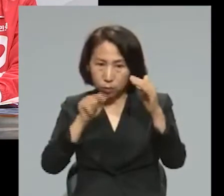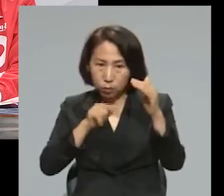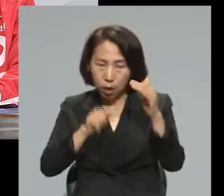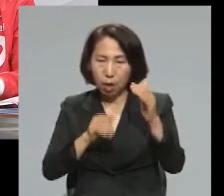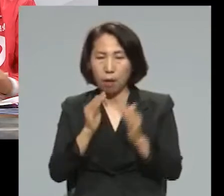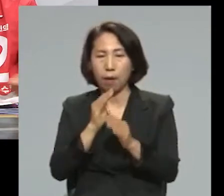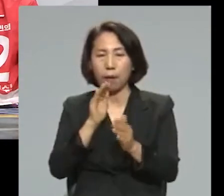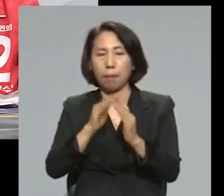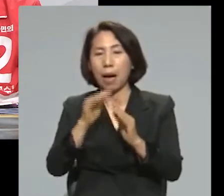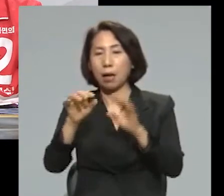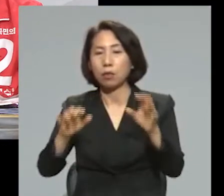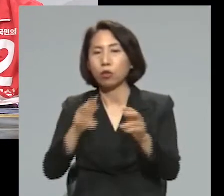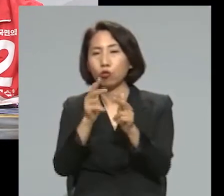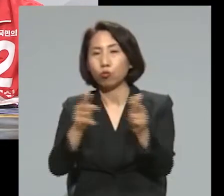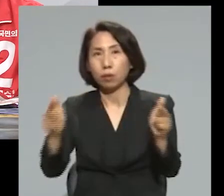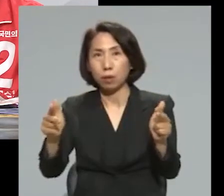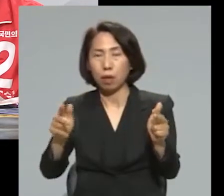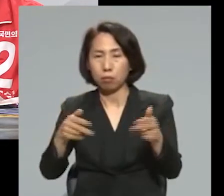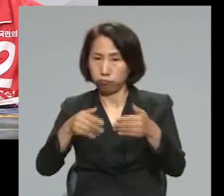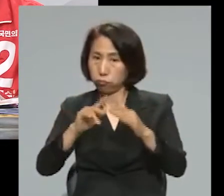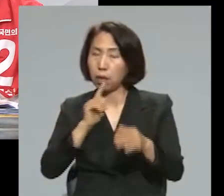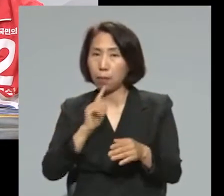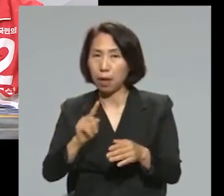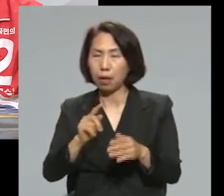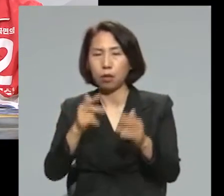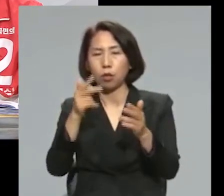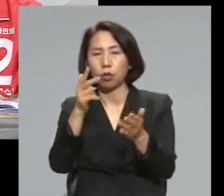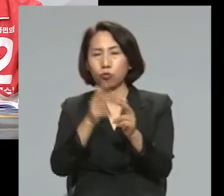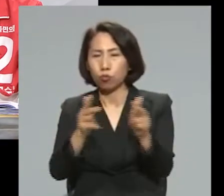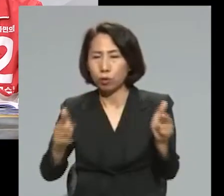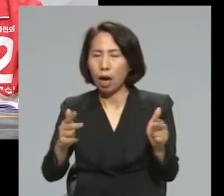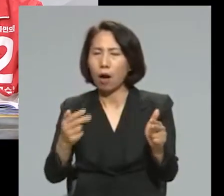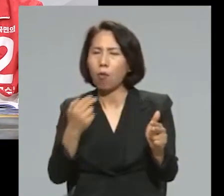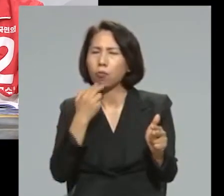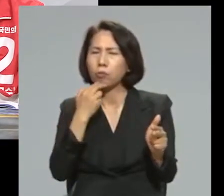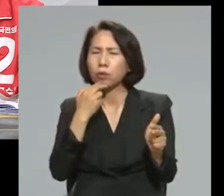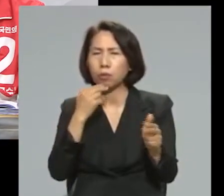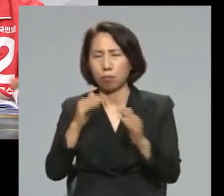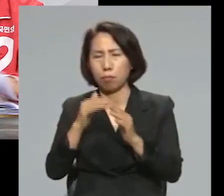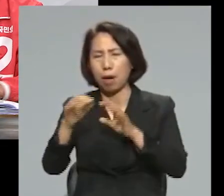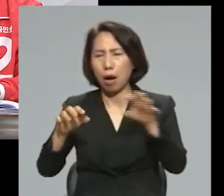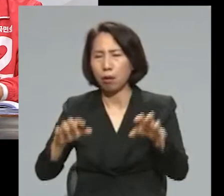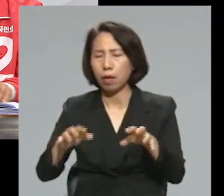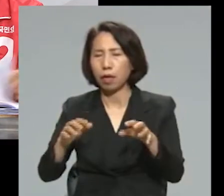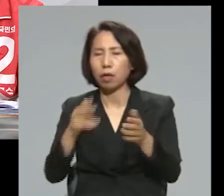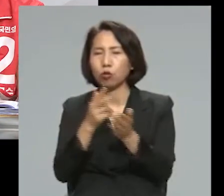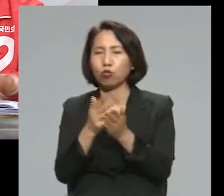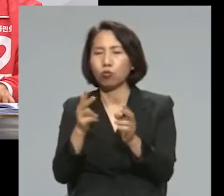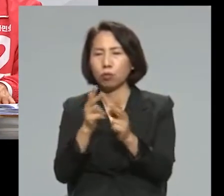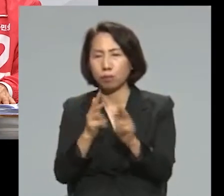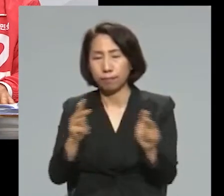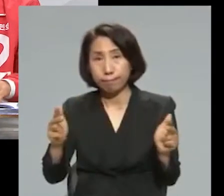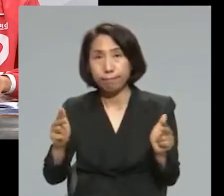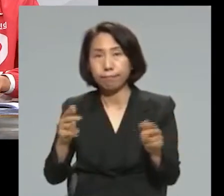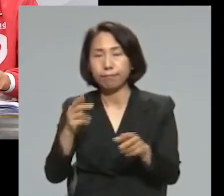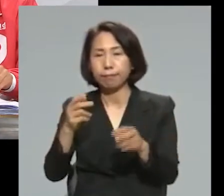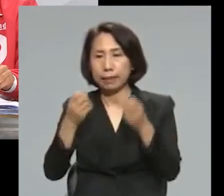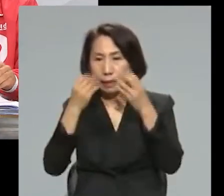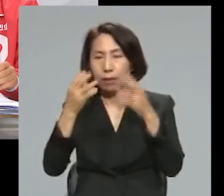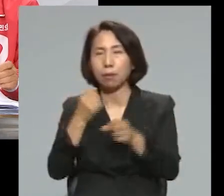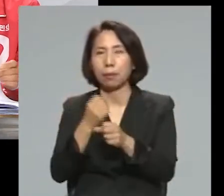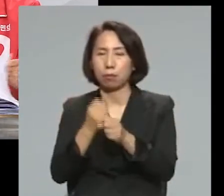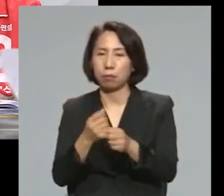신설이 있습니다. 주차 공간 없는 관내 모든 마을의 주차장을 신설한다는 내용이 되어 있습니다.